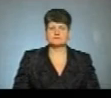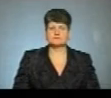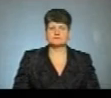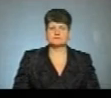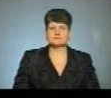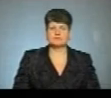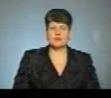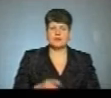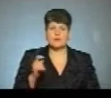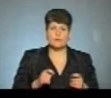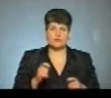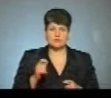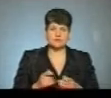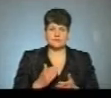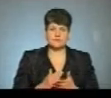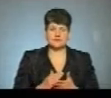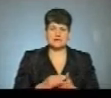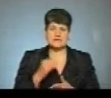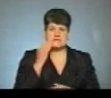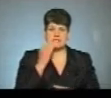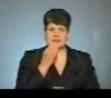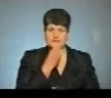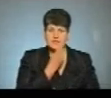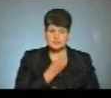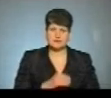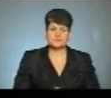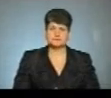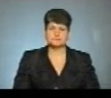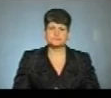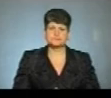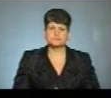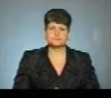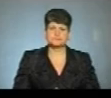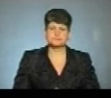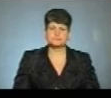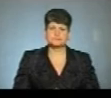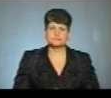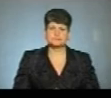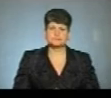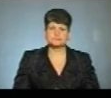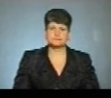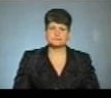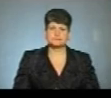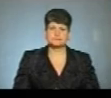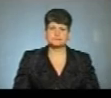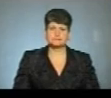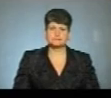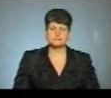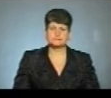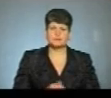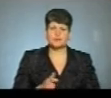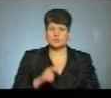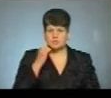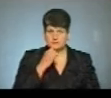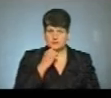і молочко, і салфеточки. На. Чекай. Ну, дивися, дуже вам дякую.